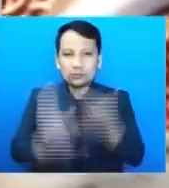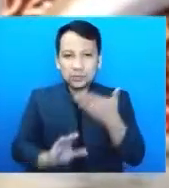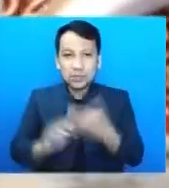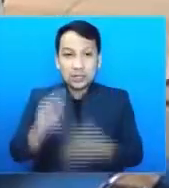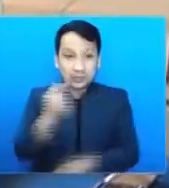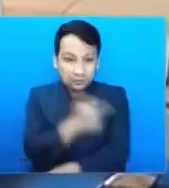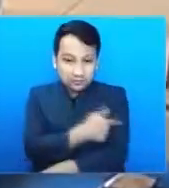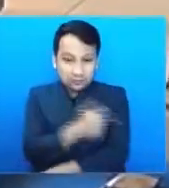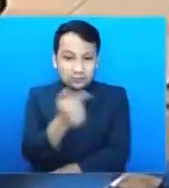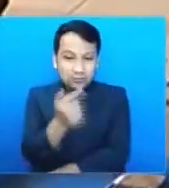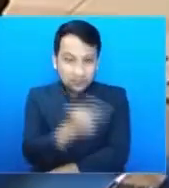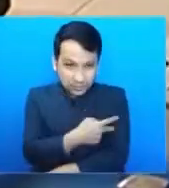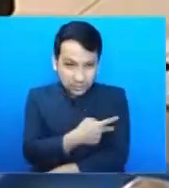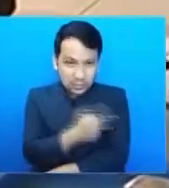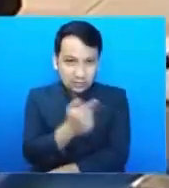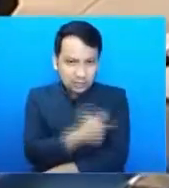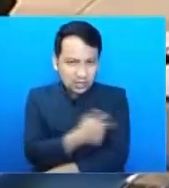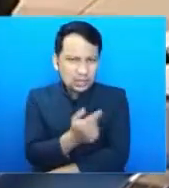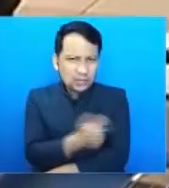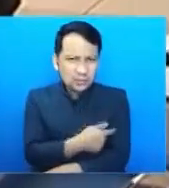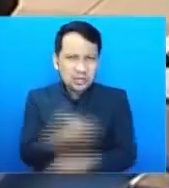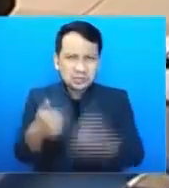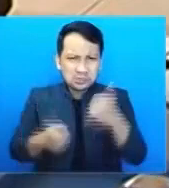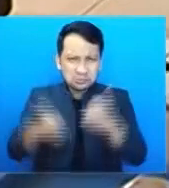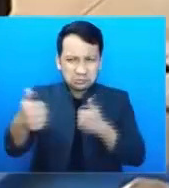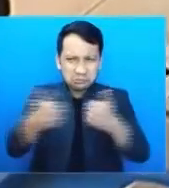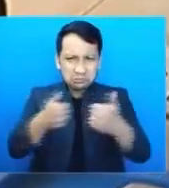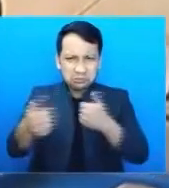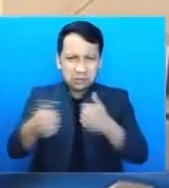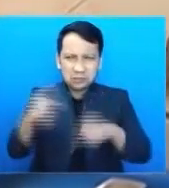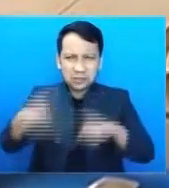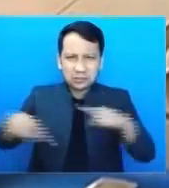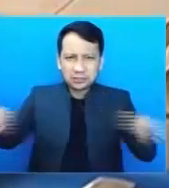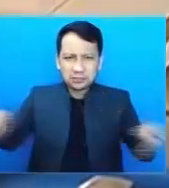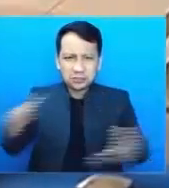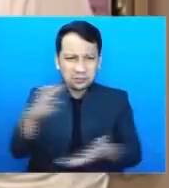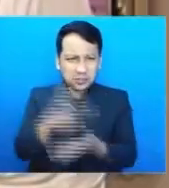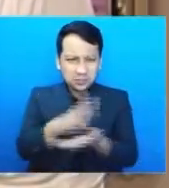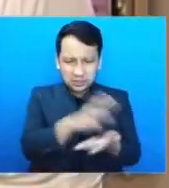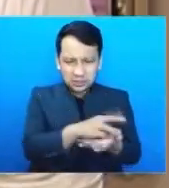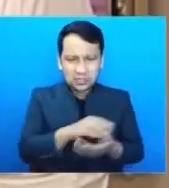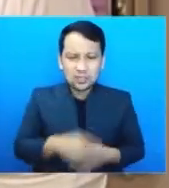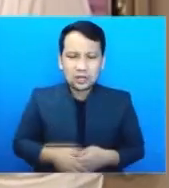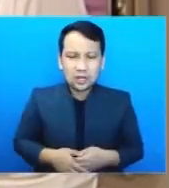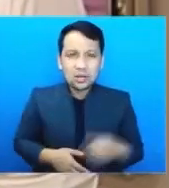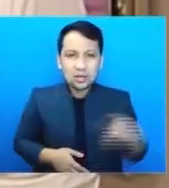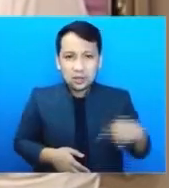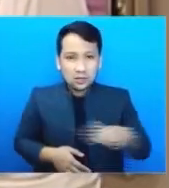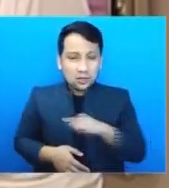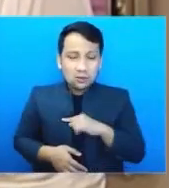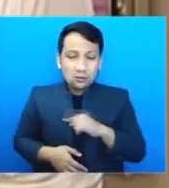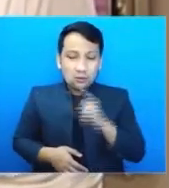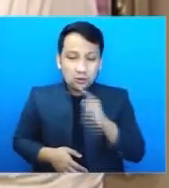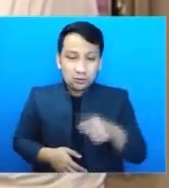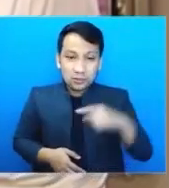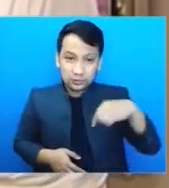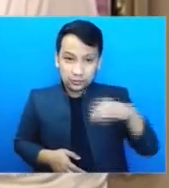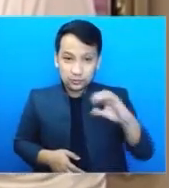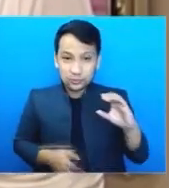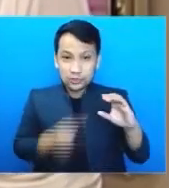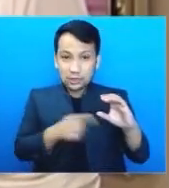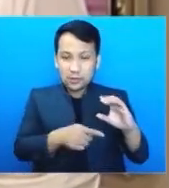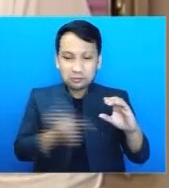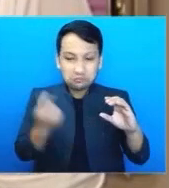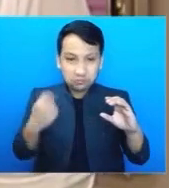daw nakikipagkarera ang Quezon City laban sa iba pang mga LGU. To each his own. Like for example, in Quezon City, sinubukan namin at